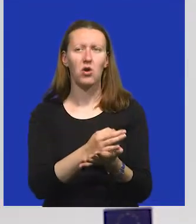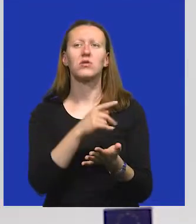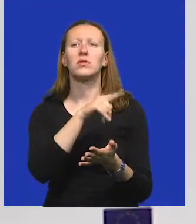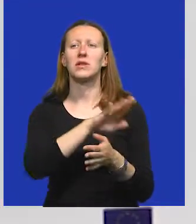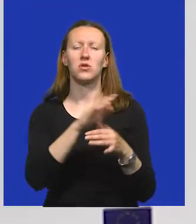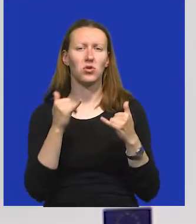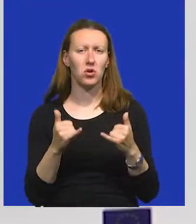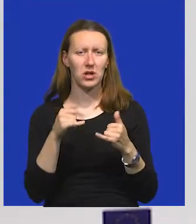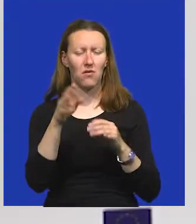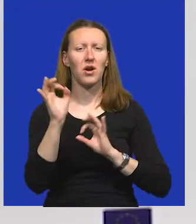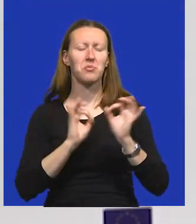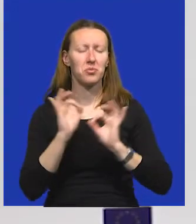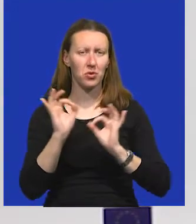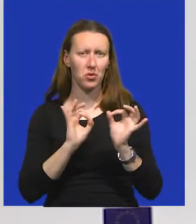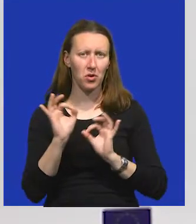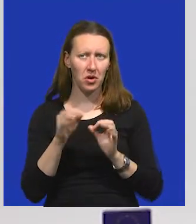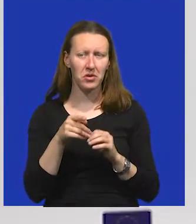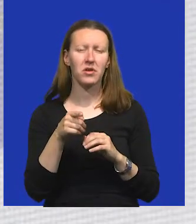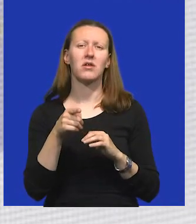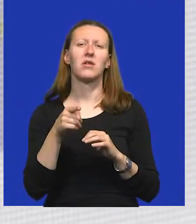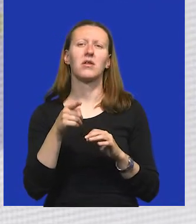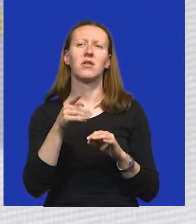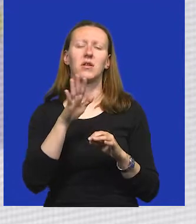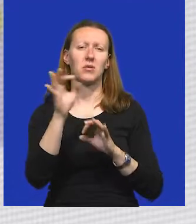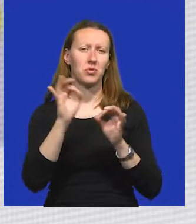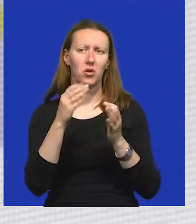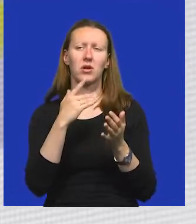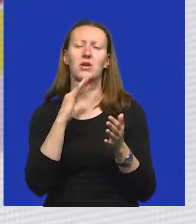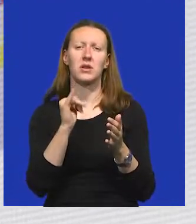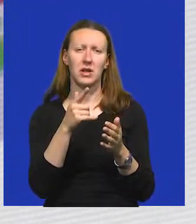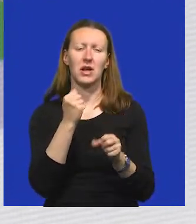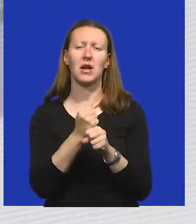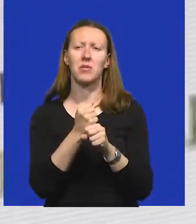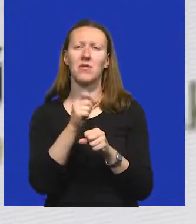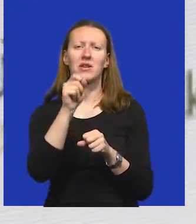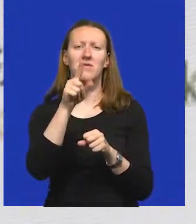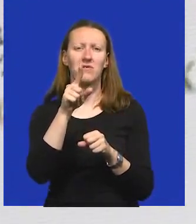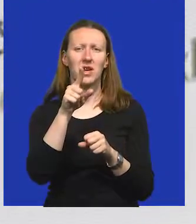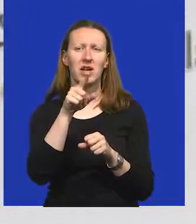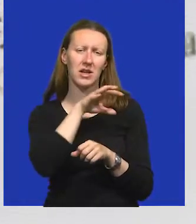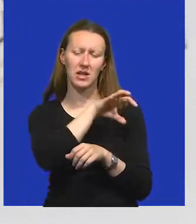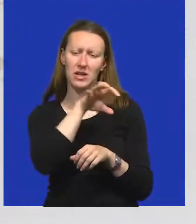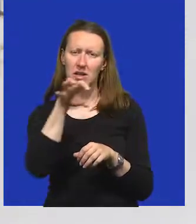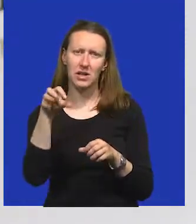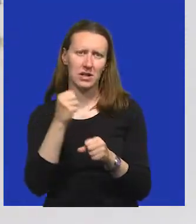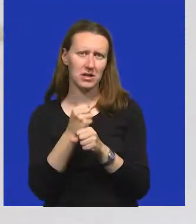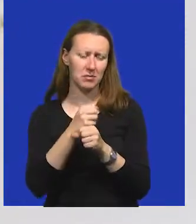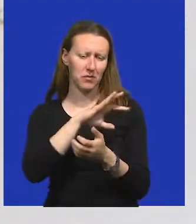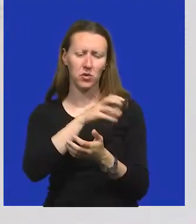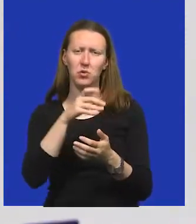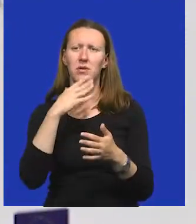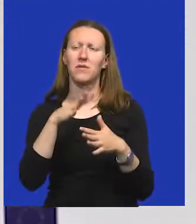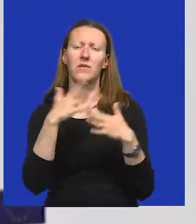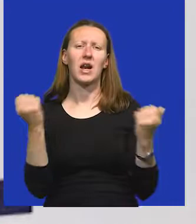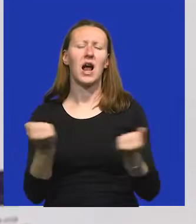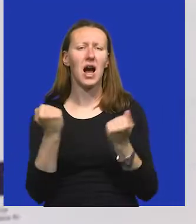Sì, finora questo progetto, tramite questo progetto sono stati fatti 12 laboratori, ci sono